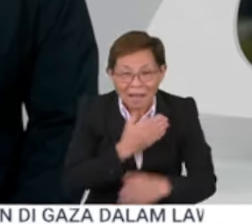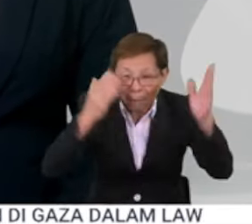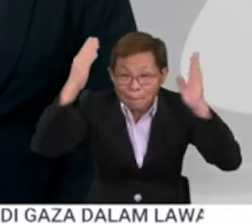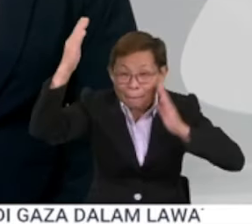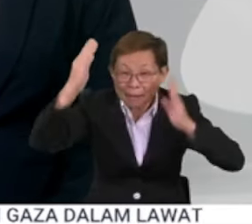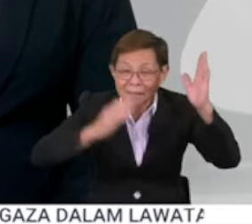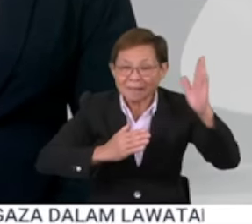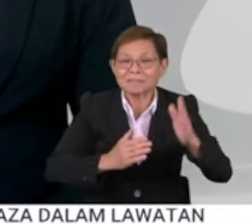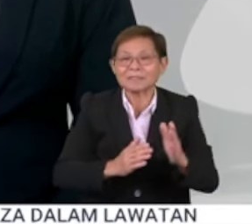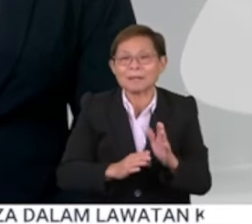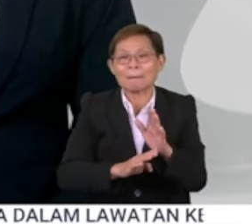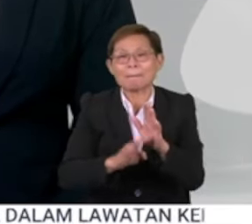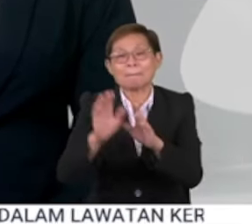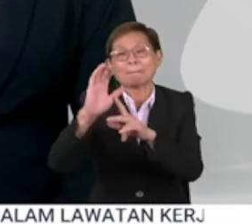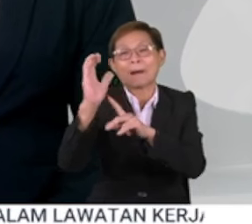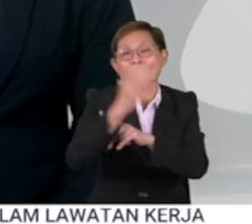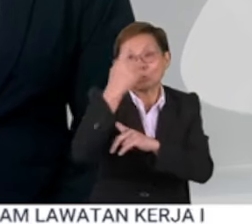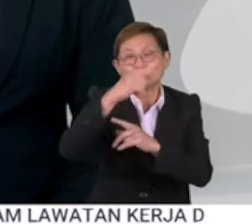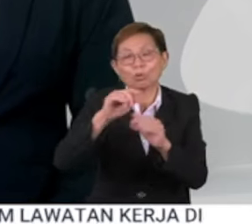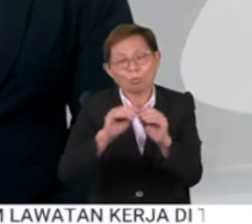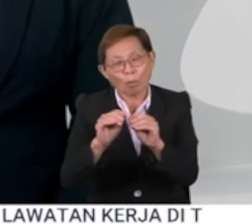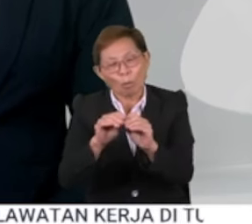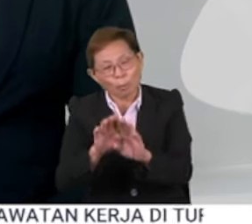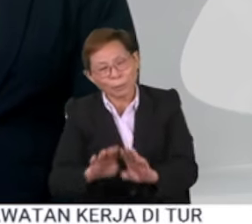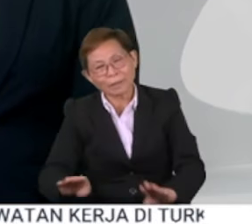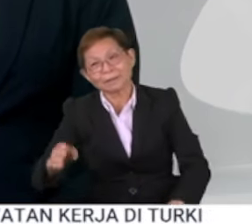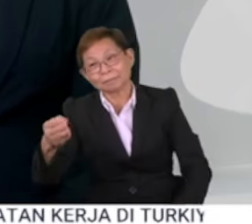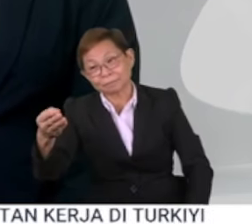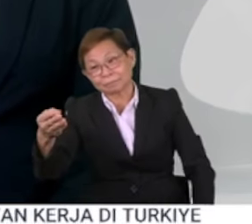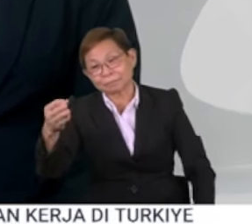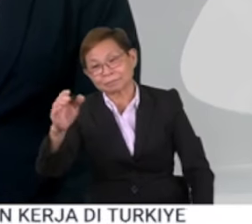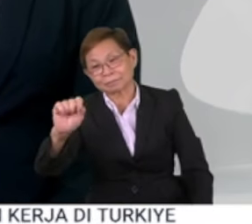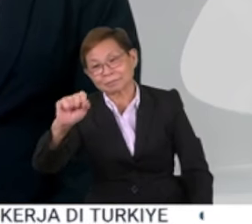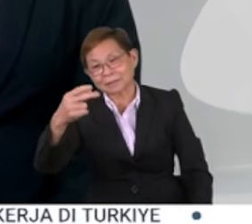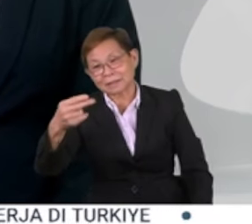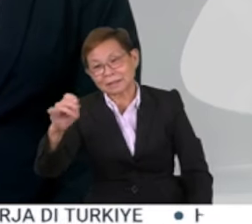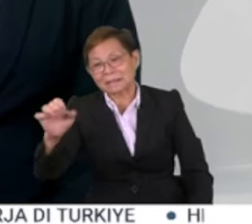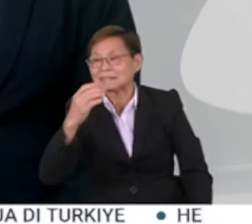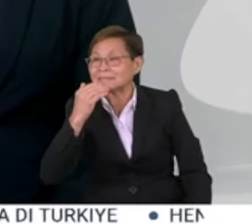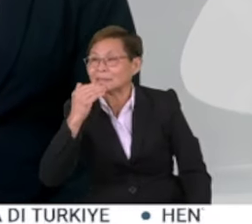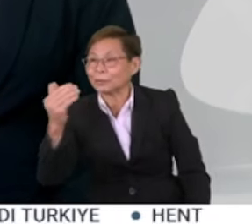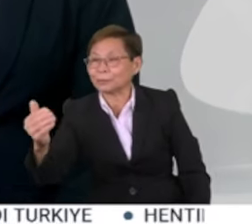bersama Sahih untuk berita seterusnya. Silakan Sahih. Baik, terima kasih.